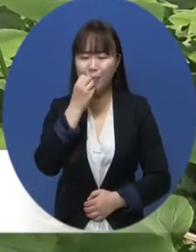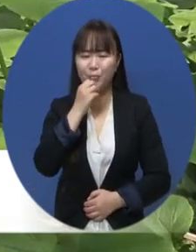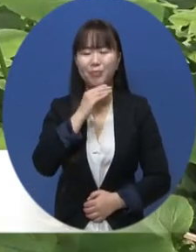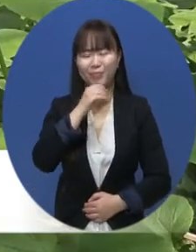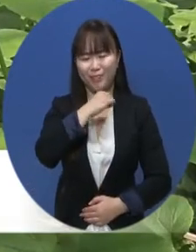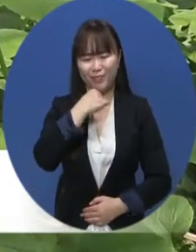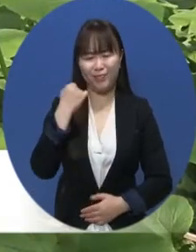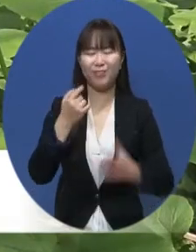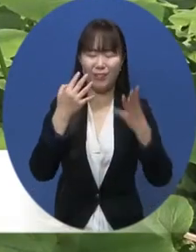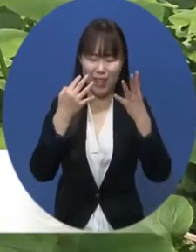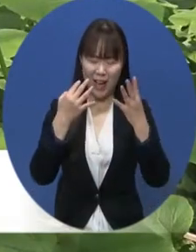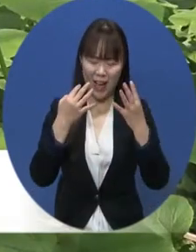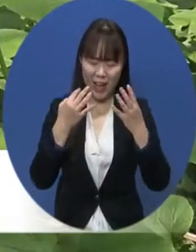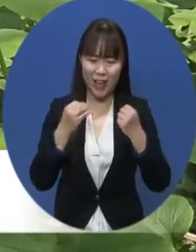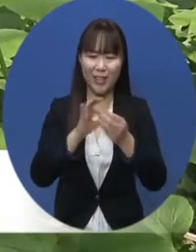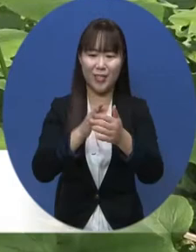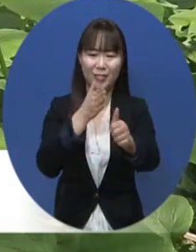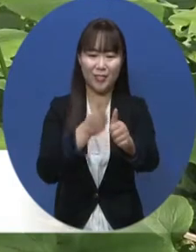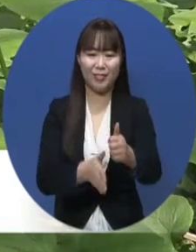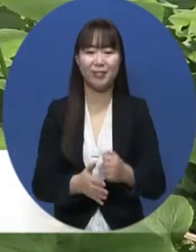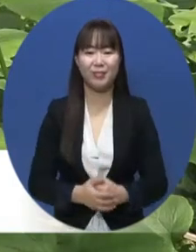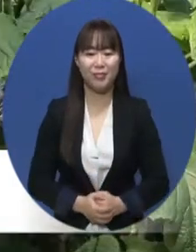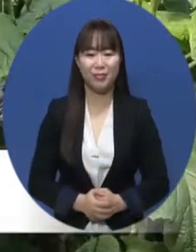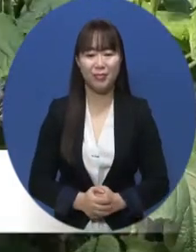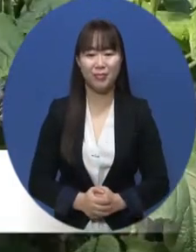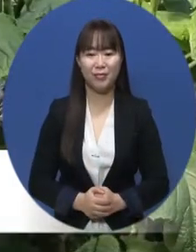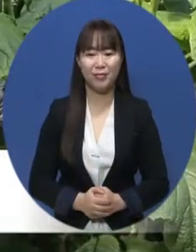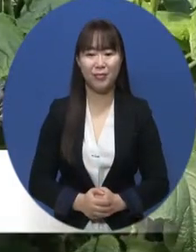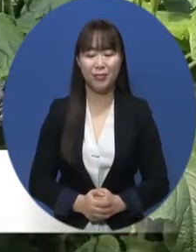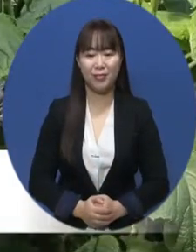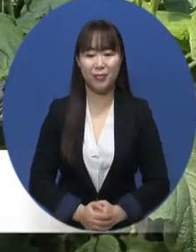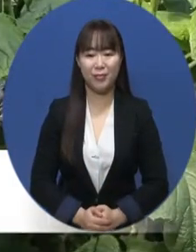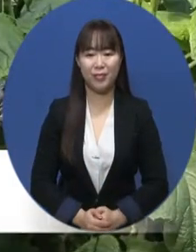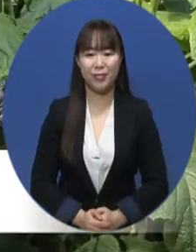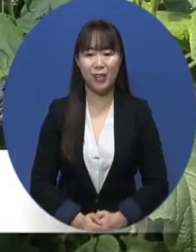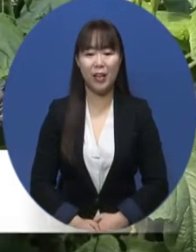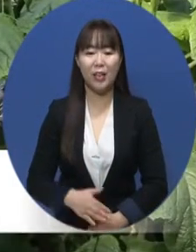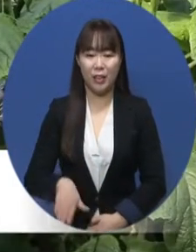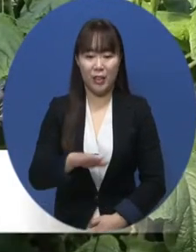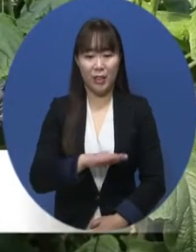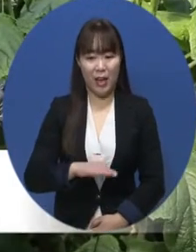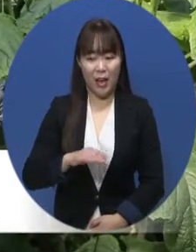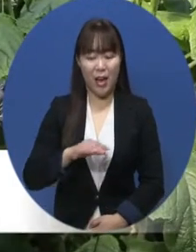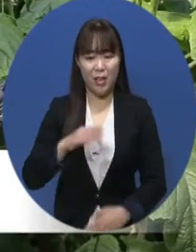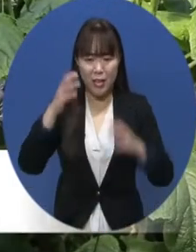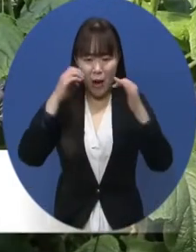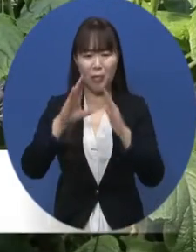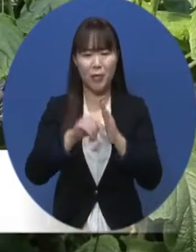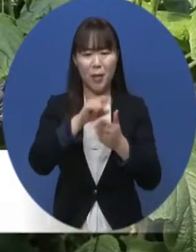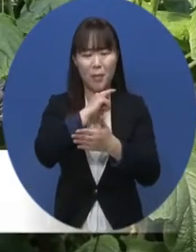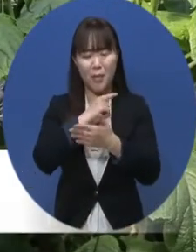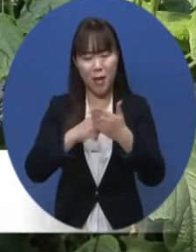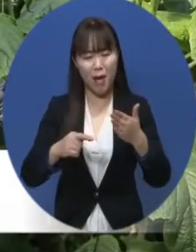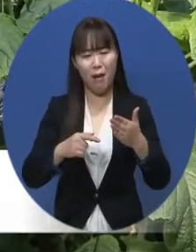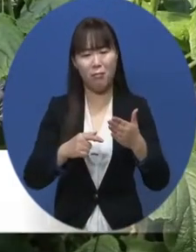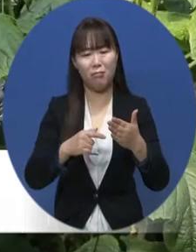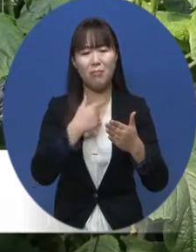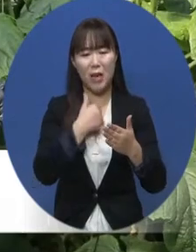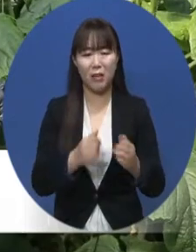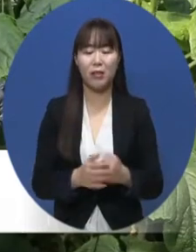있습니다 만일 많이 이용해 주세요 저희가 내려 수위를 입었어요